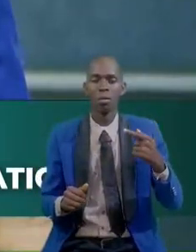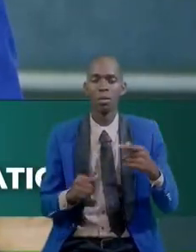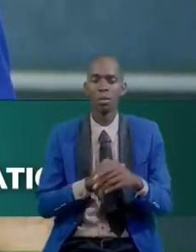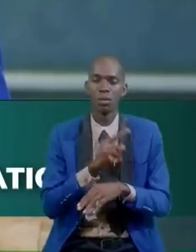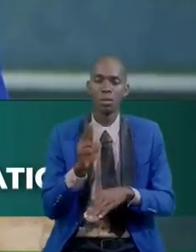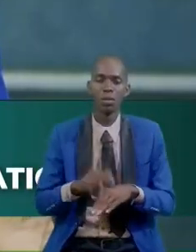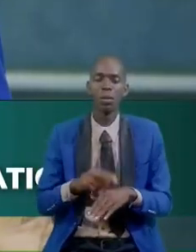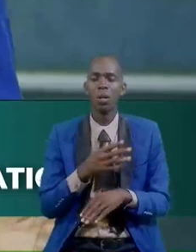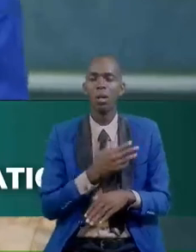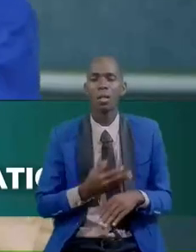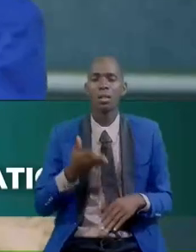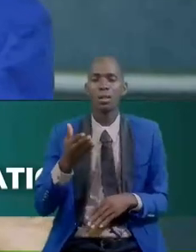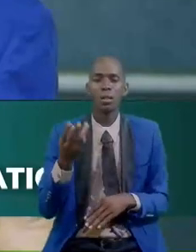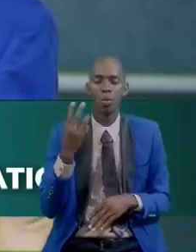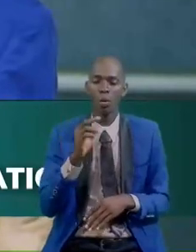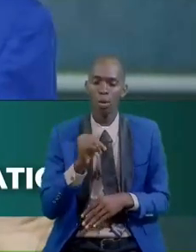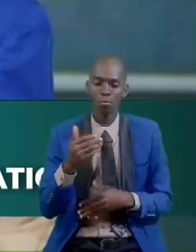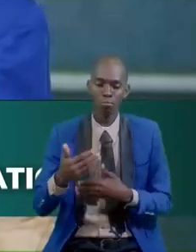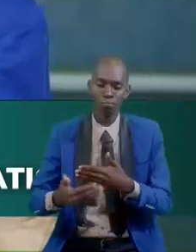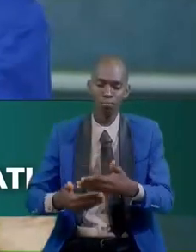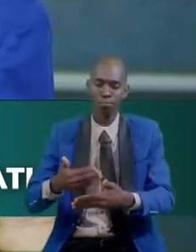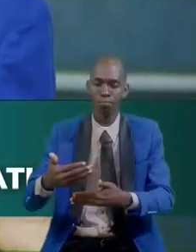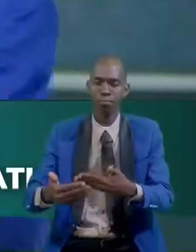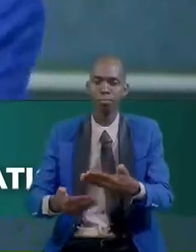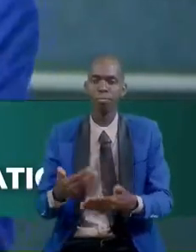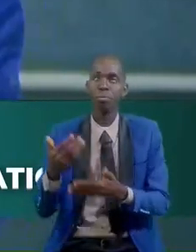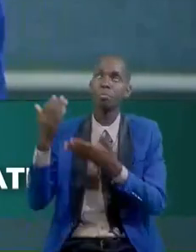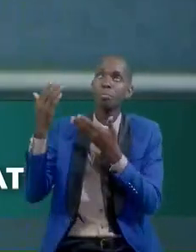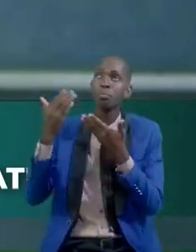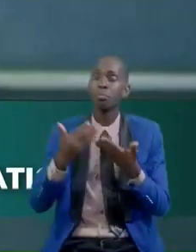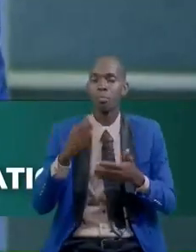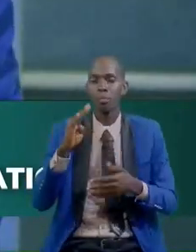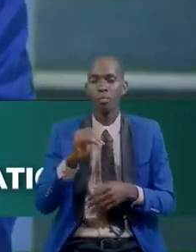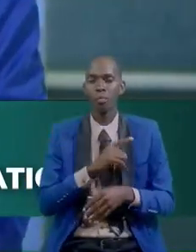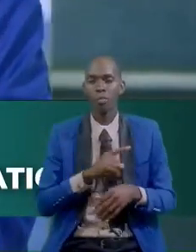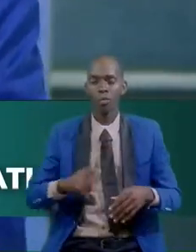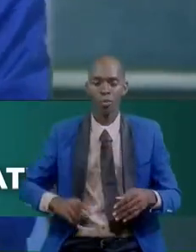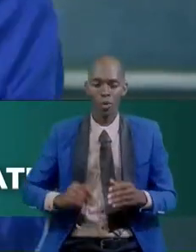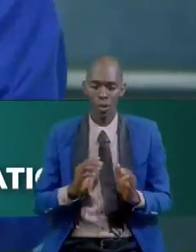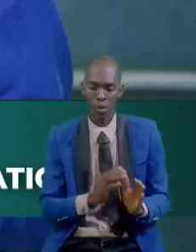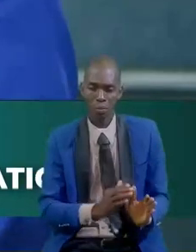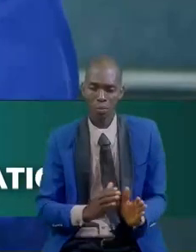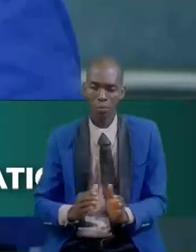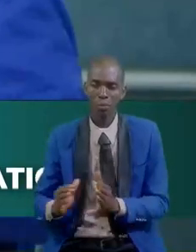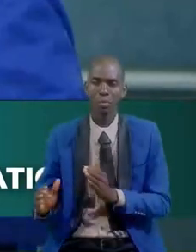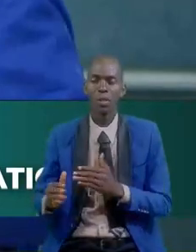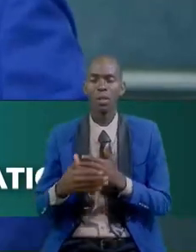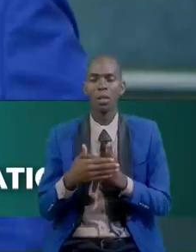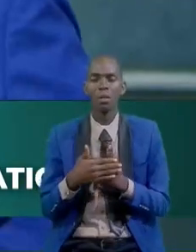nation chancelante. Il y avait un processus mis en place par Dieu, orchestré,